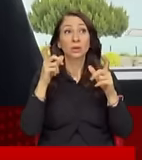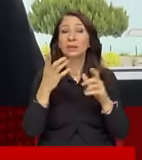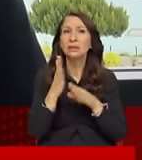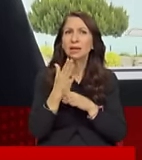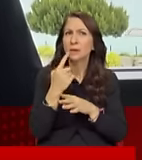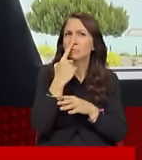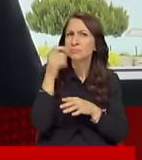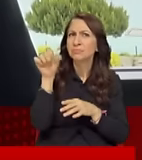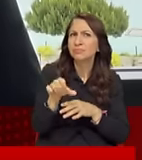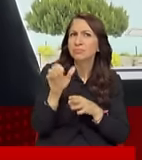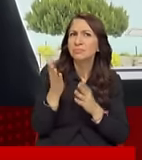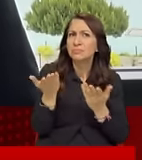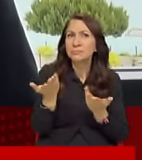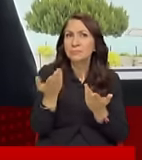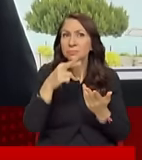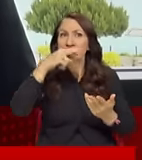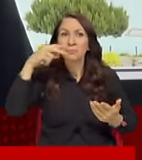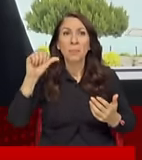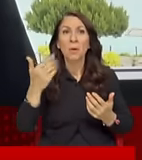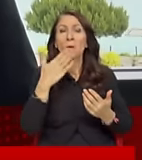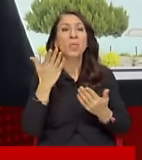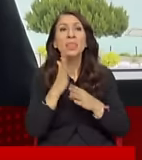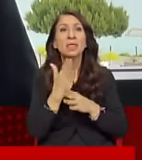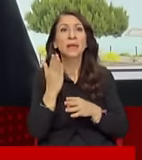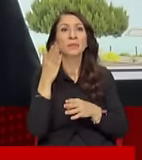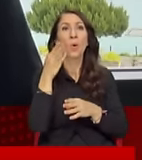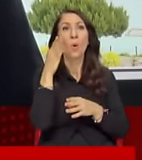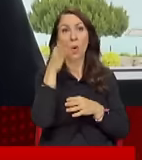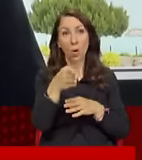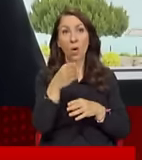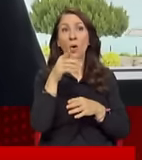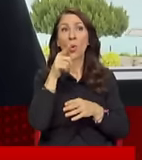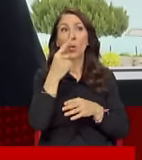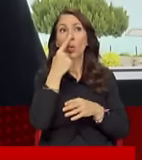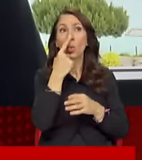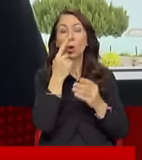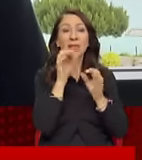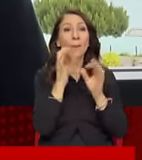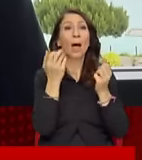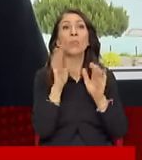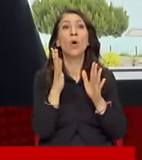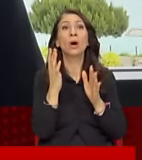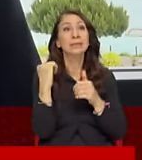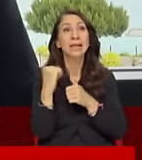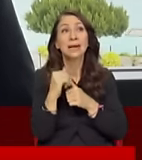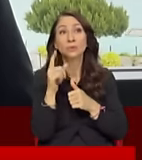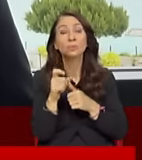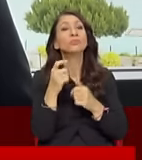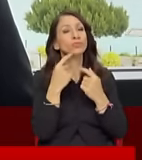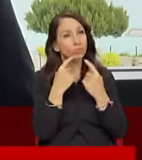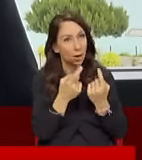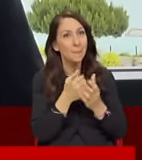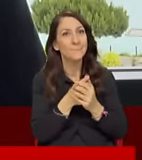Çukurovalılar neden alamıyor bu kokuyu? Oraya gelenler neden o kokuya ulaşamıyorlar bir kez daha?